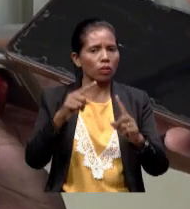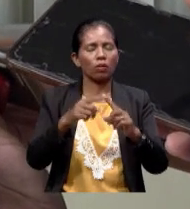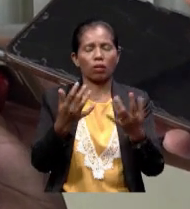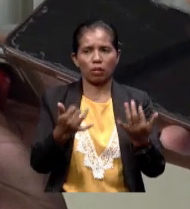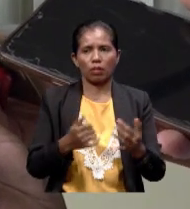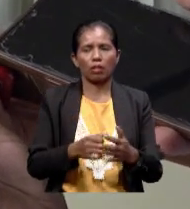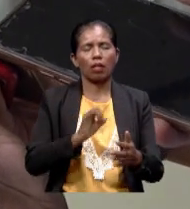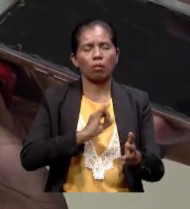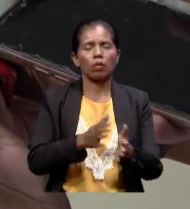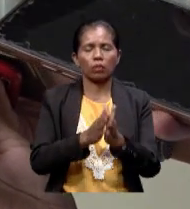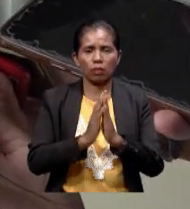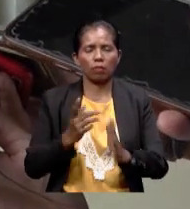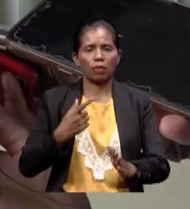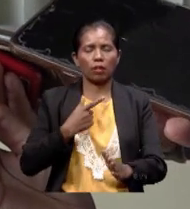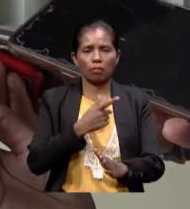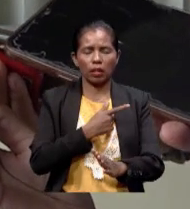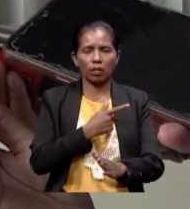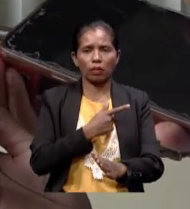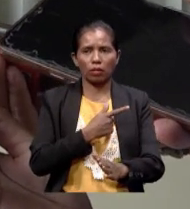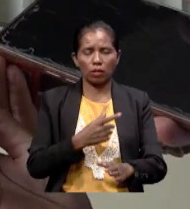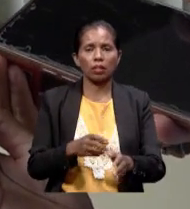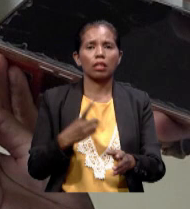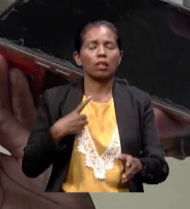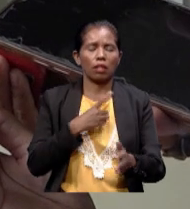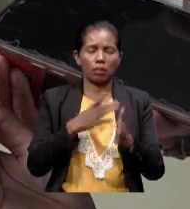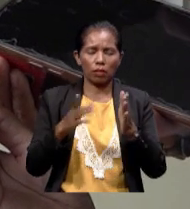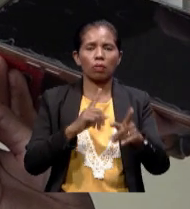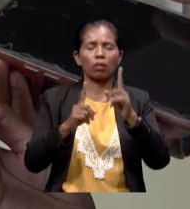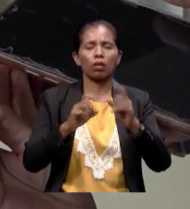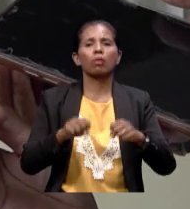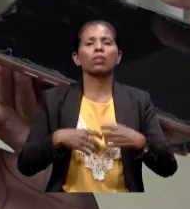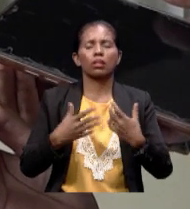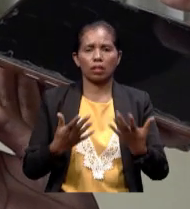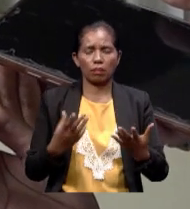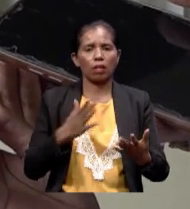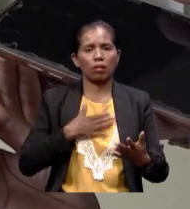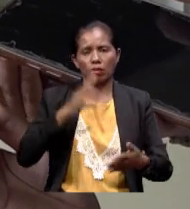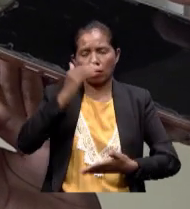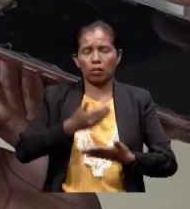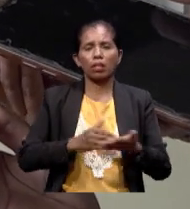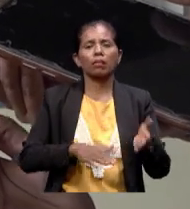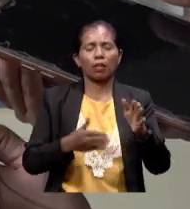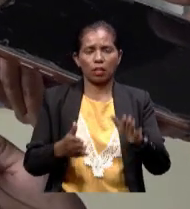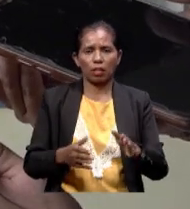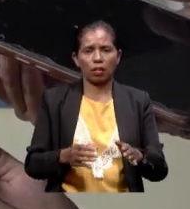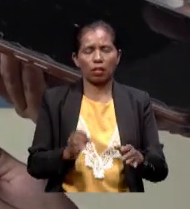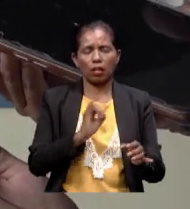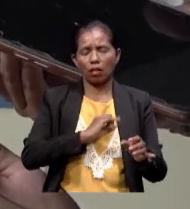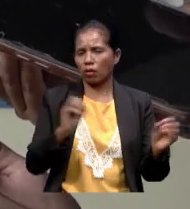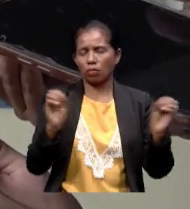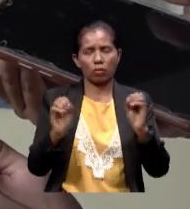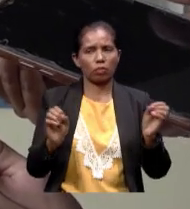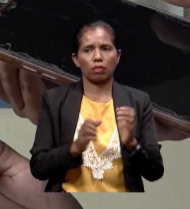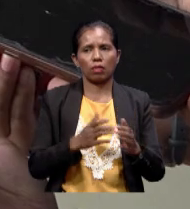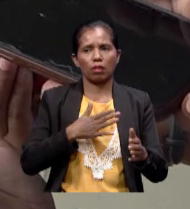tuir parlamentu sio deputado sira tu kuliah han sabah han uani mater ne husu maka lia los bahanua ni ala husu batu tu bahanua